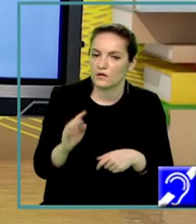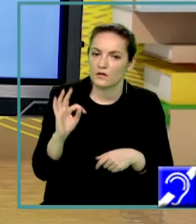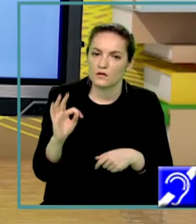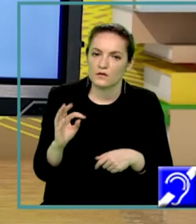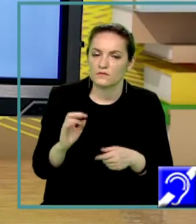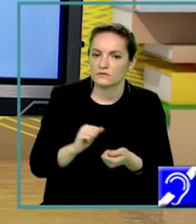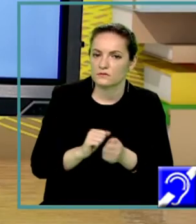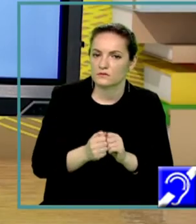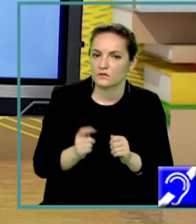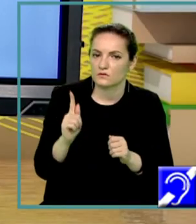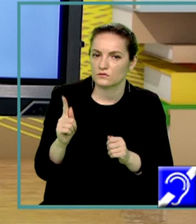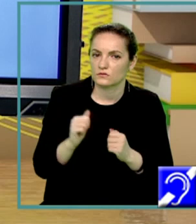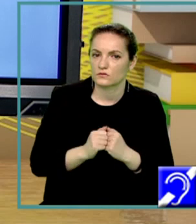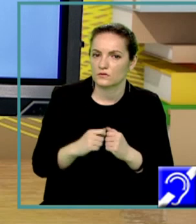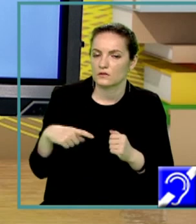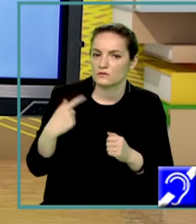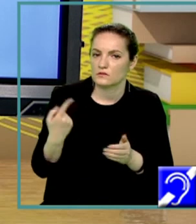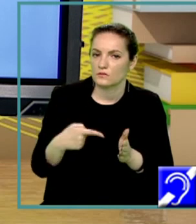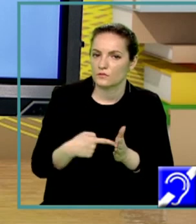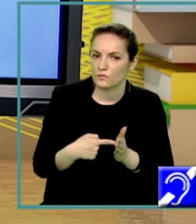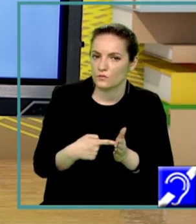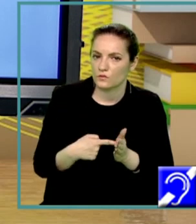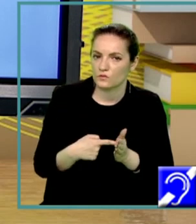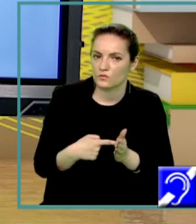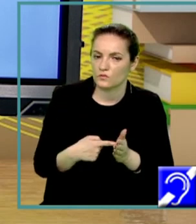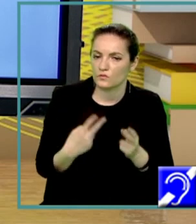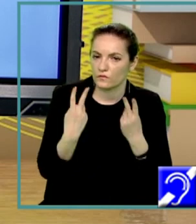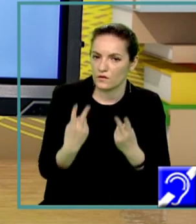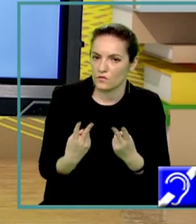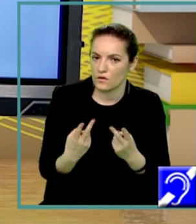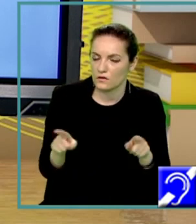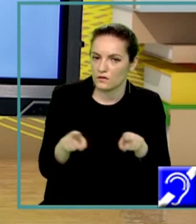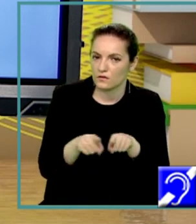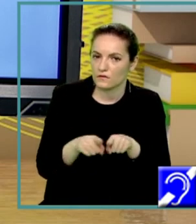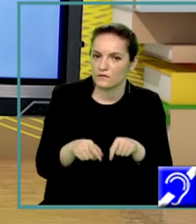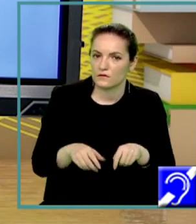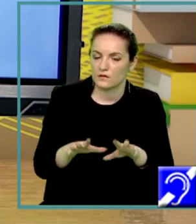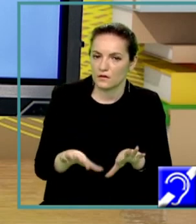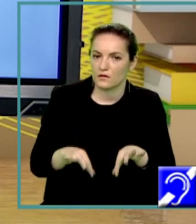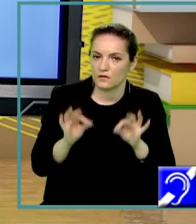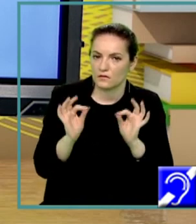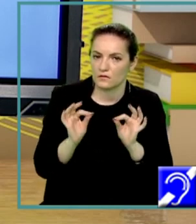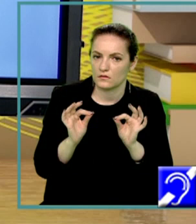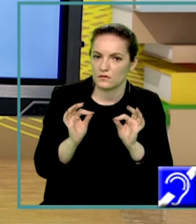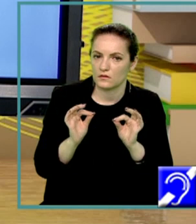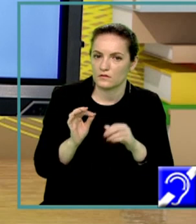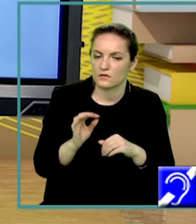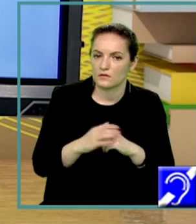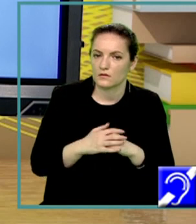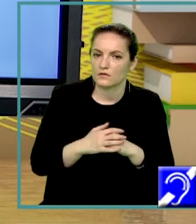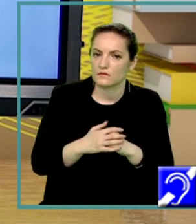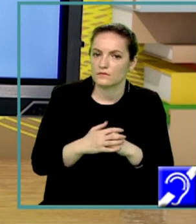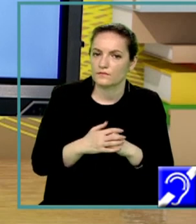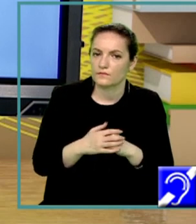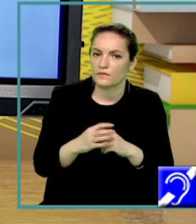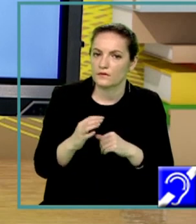g, pentru că este punctul în care ele vor avea valoare comună. Eu aleg să înlocuim în punctul f și obținem